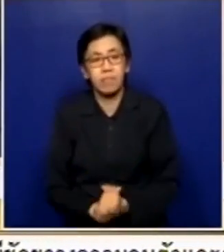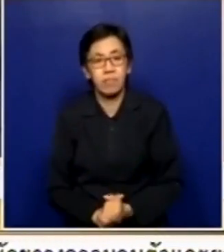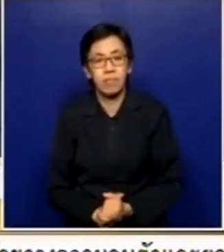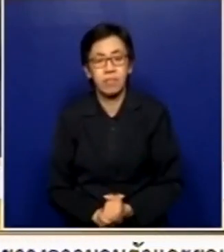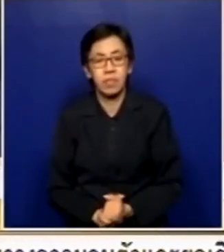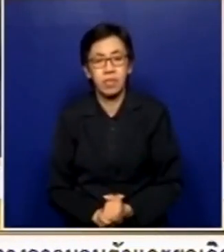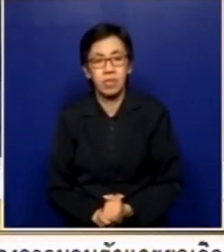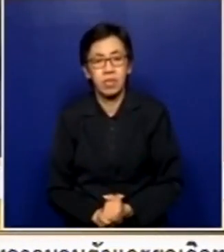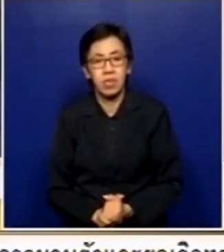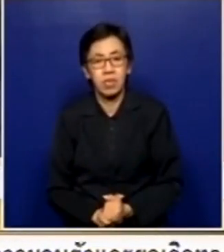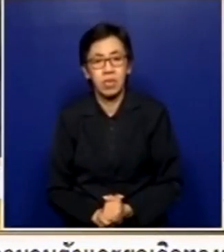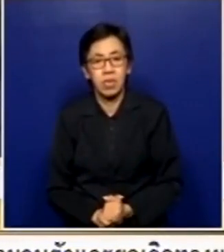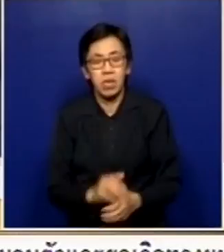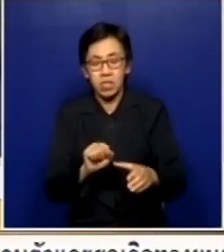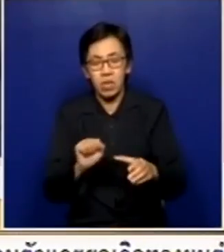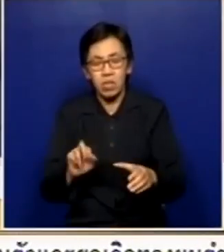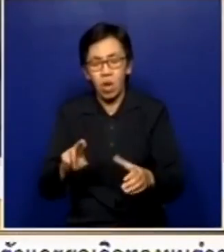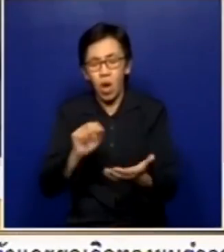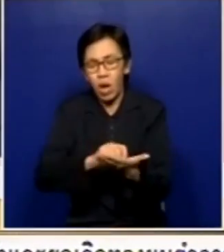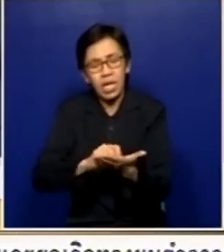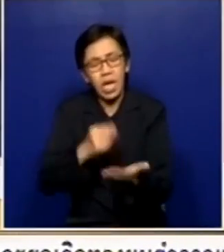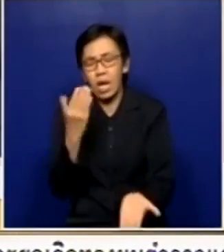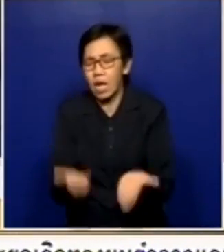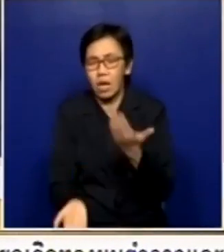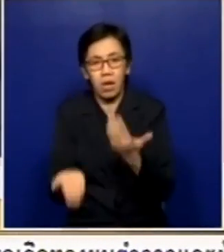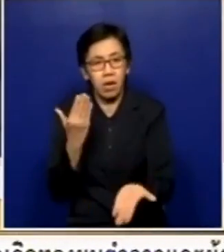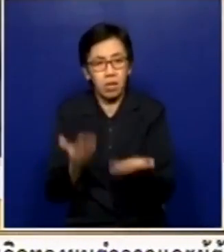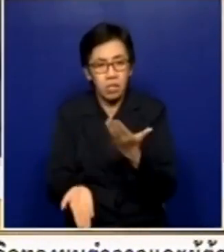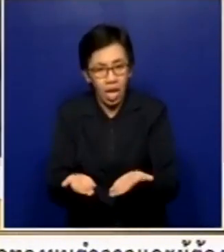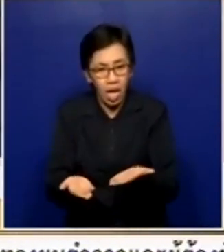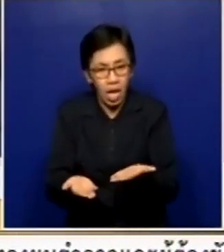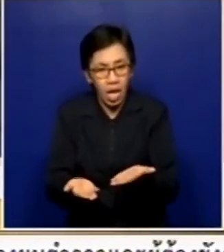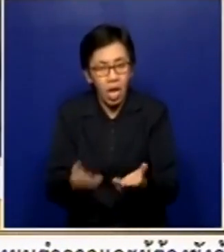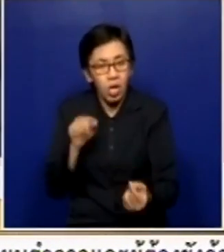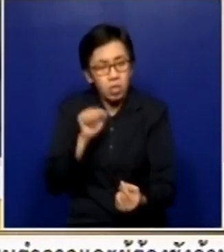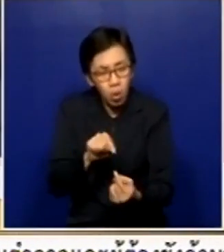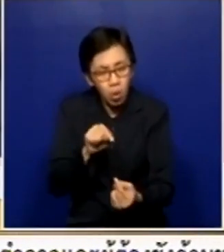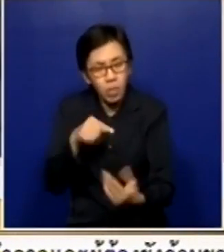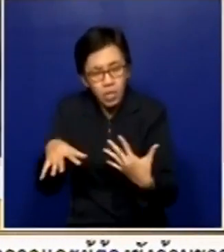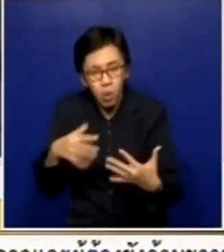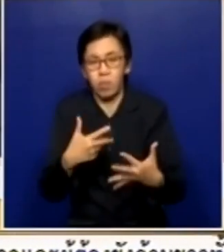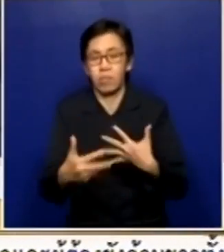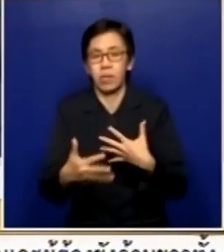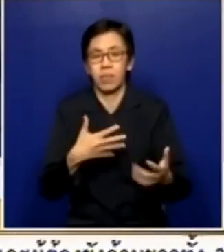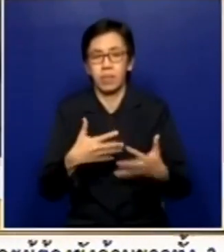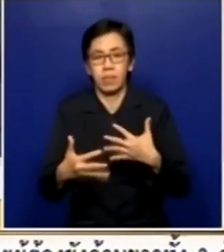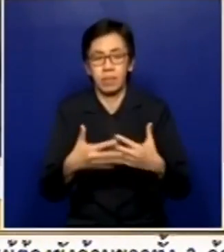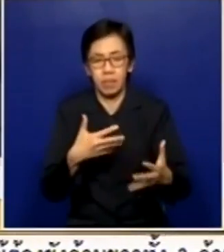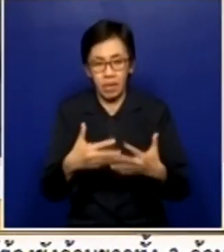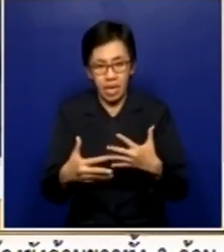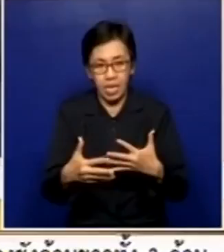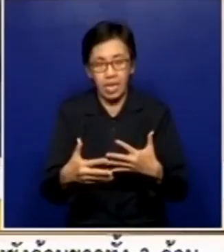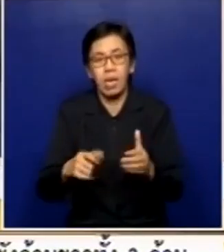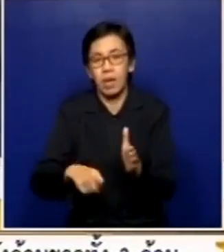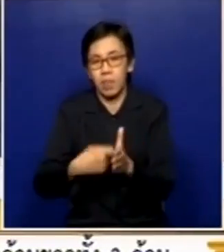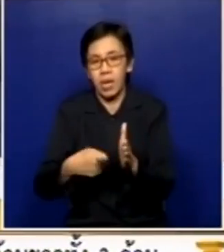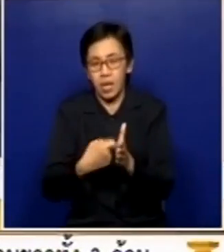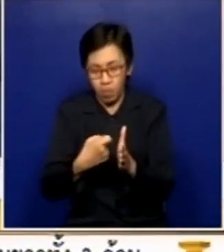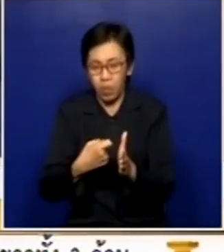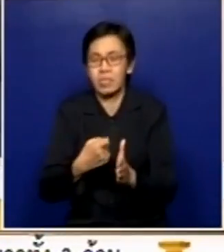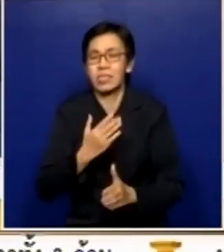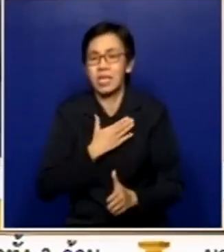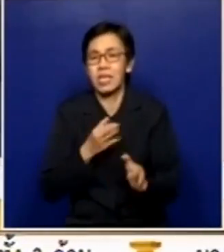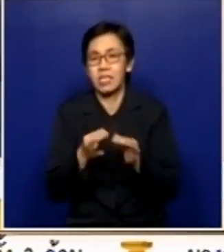ก็จะมีอำนาจเขียนอะไรก็ได้และไม่ต้องตรงกับความฝันที่เราเสนอในวันนี้ก็ได้รวมถึงเรื่องอื่นด้วยนี่เป็นหลักการที่เราต้องช่วยยืนยัน